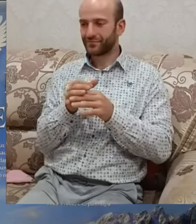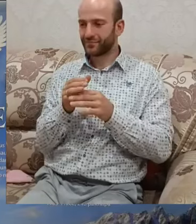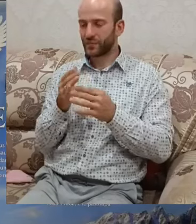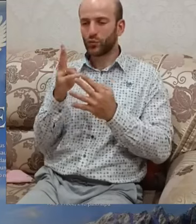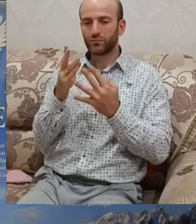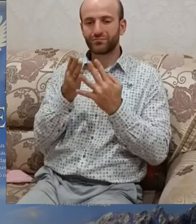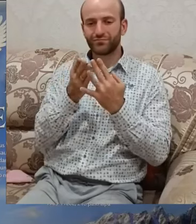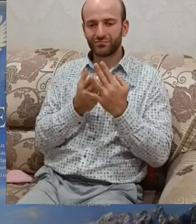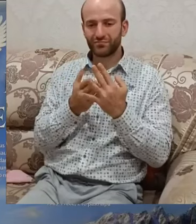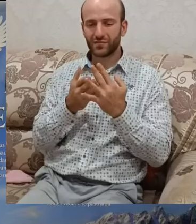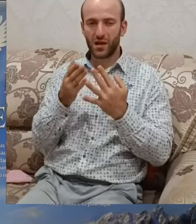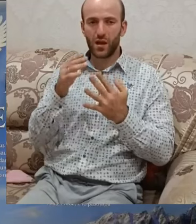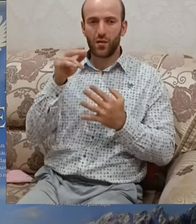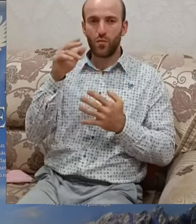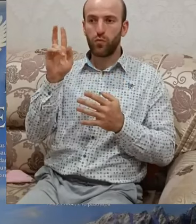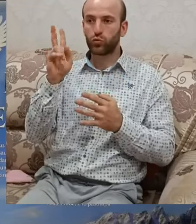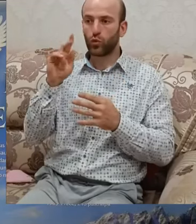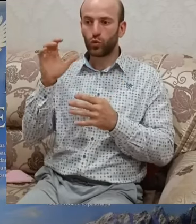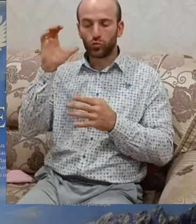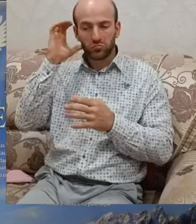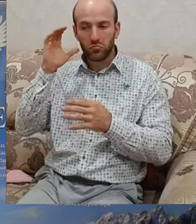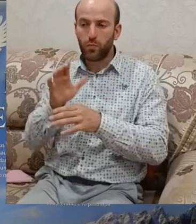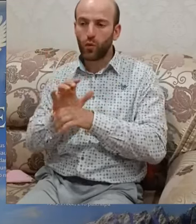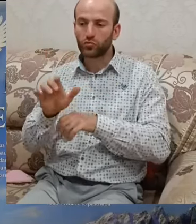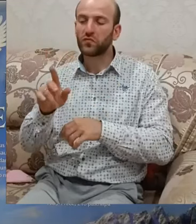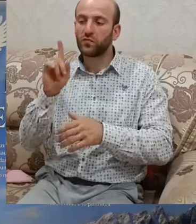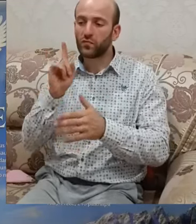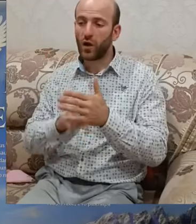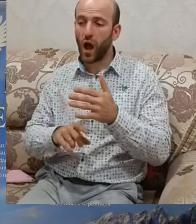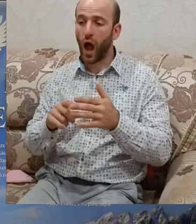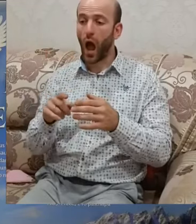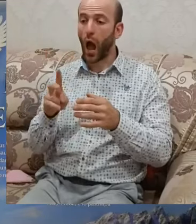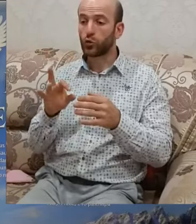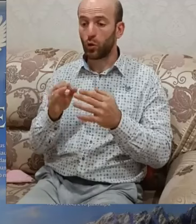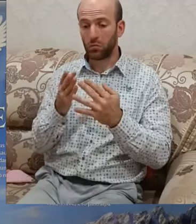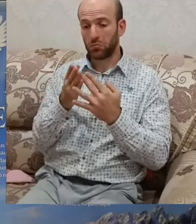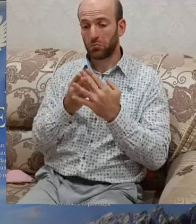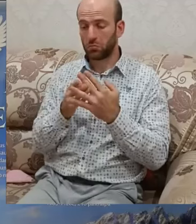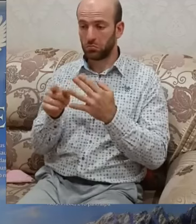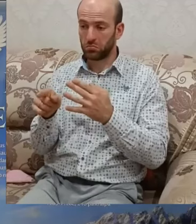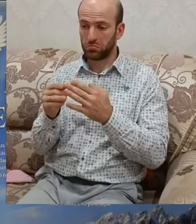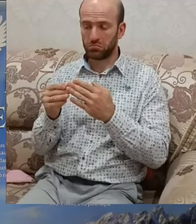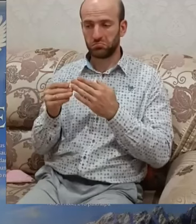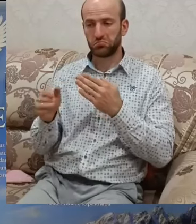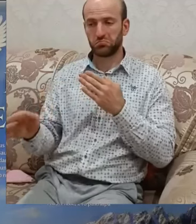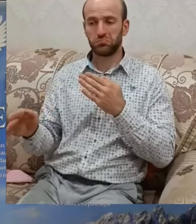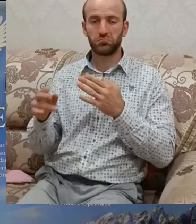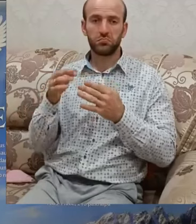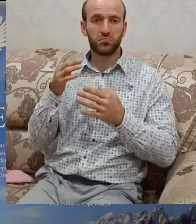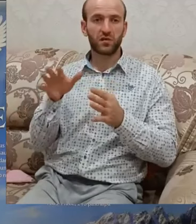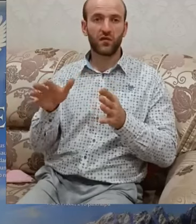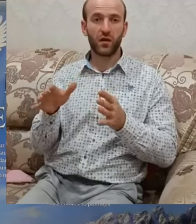Pagalvokite apie tai. Подумайте об этом. Ir išeikite iš to. И выйдите из этого.